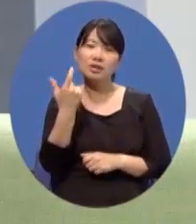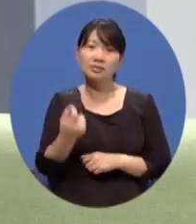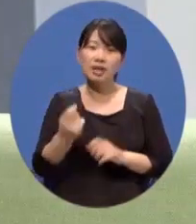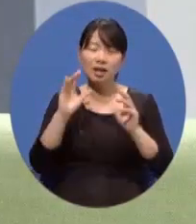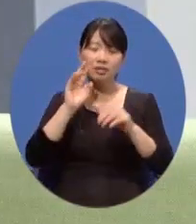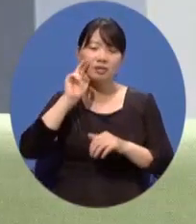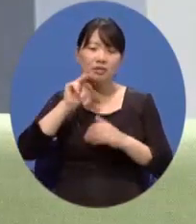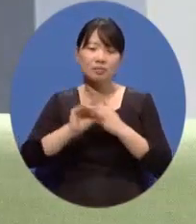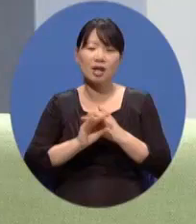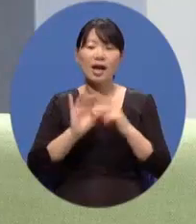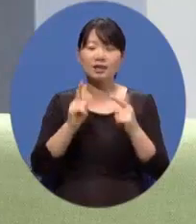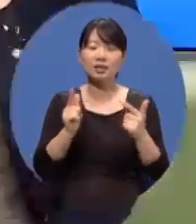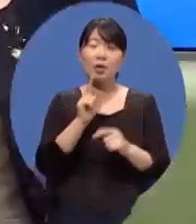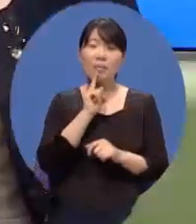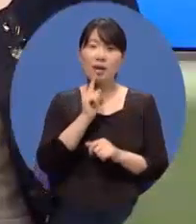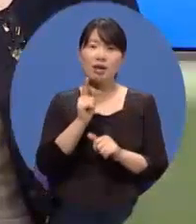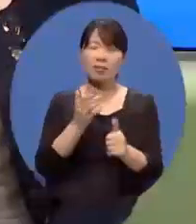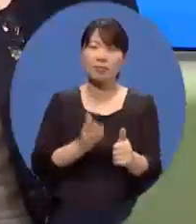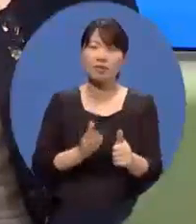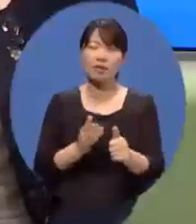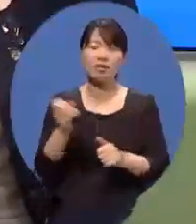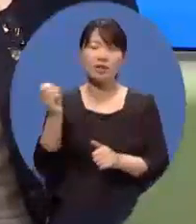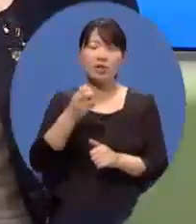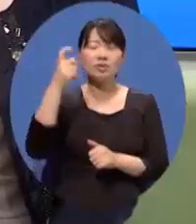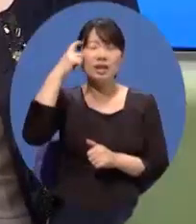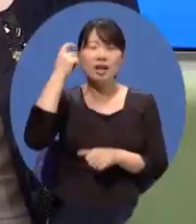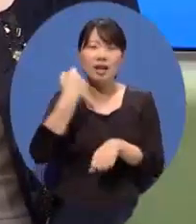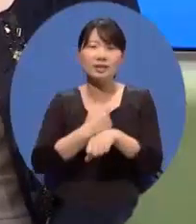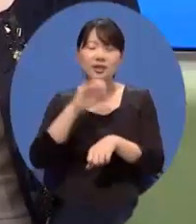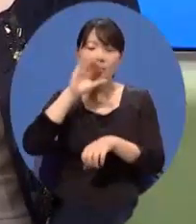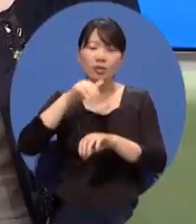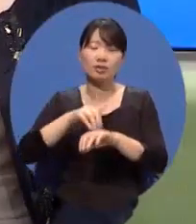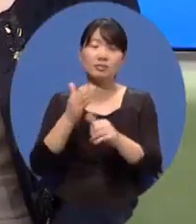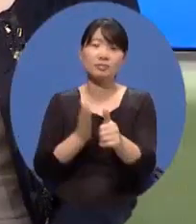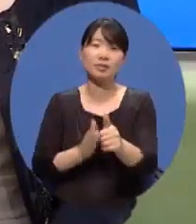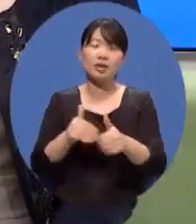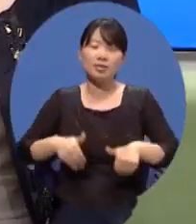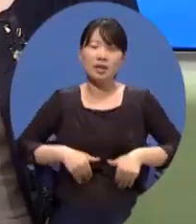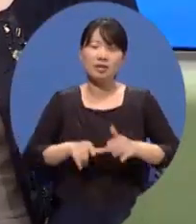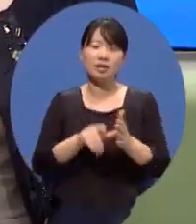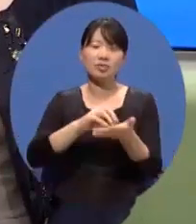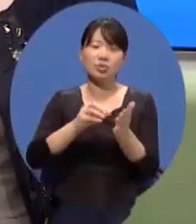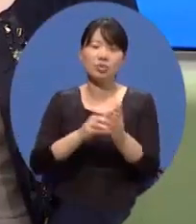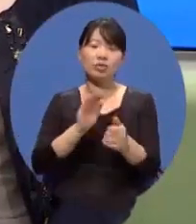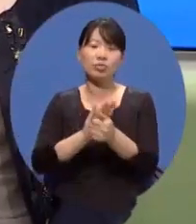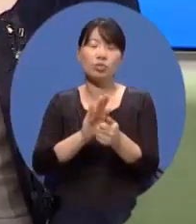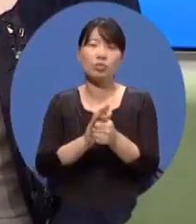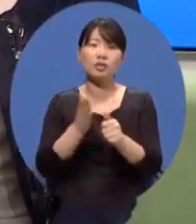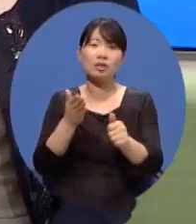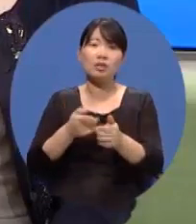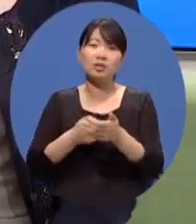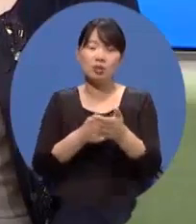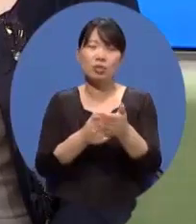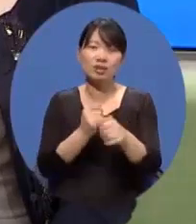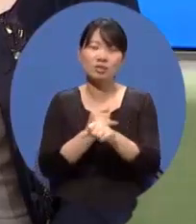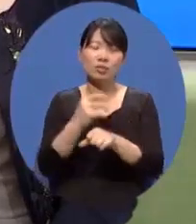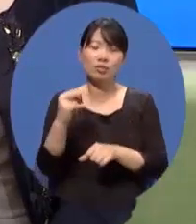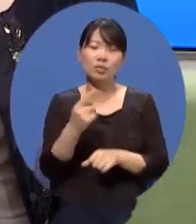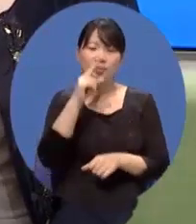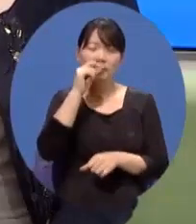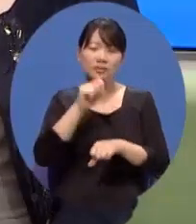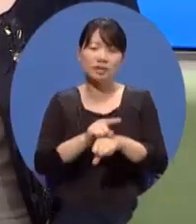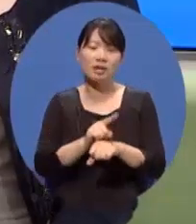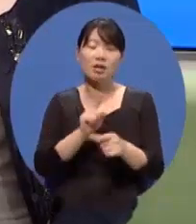아이가 틀렸으면 아니라고 얘기해 주거든요. 자꾸 생각하는 연습하셔야 되고 필요할 때 적절한 도움 제공하는 것도 민감성에 해당이